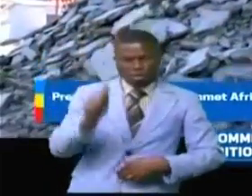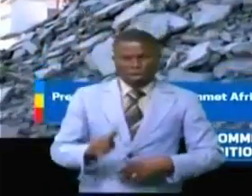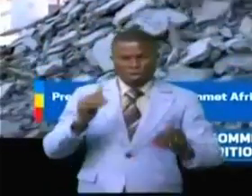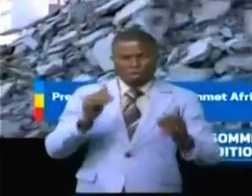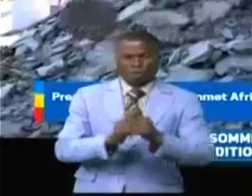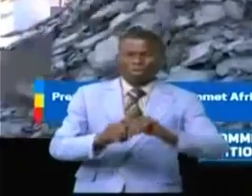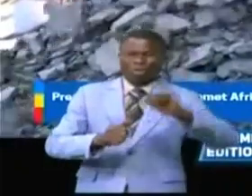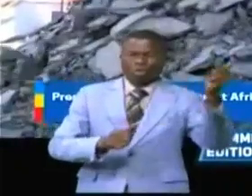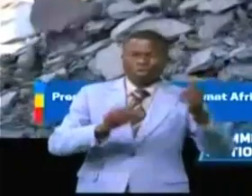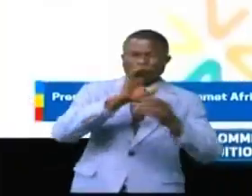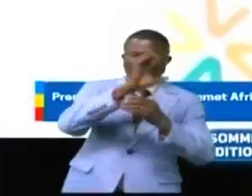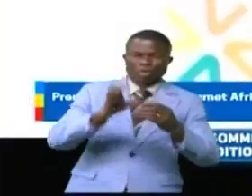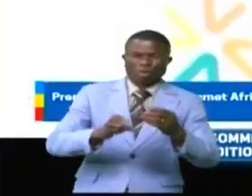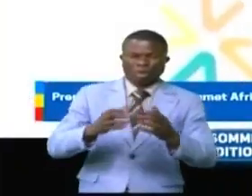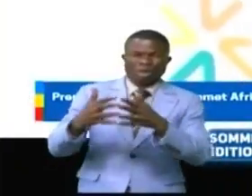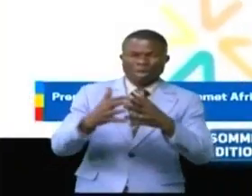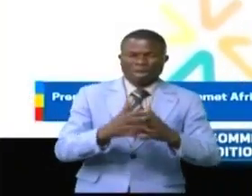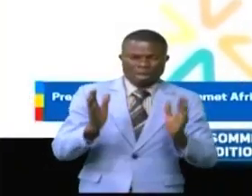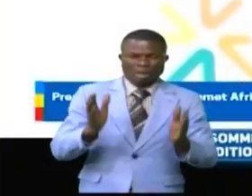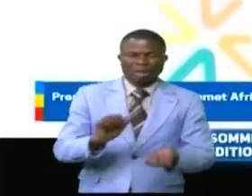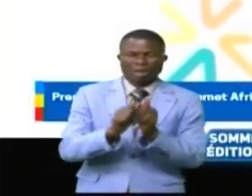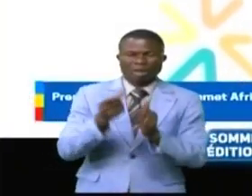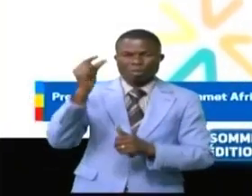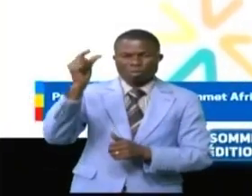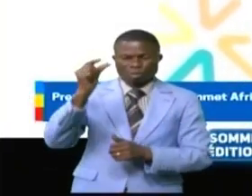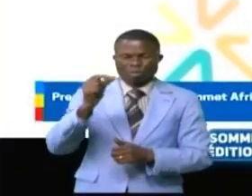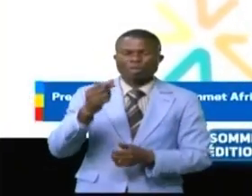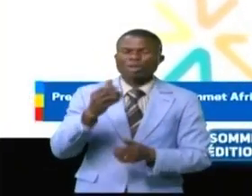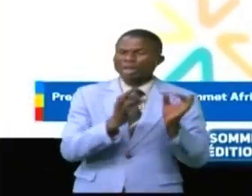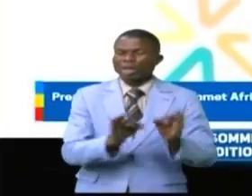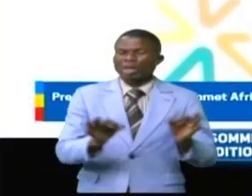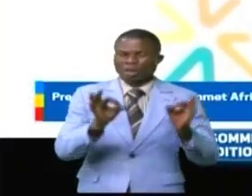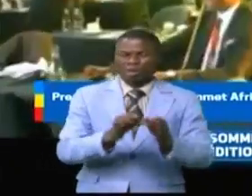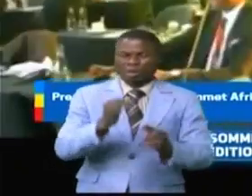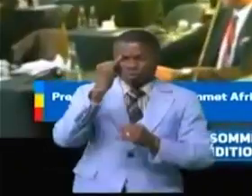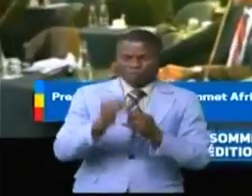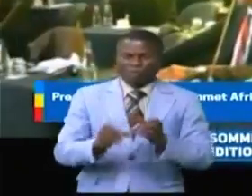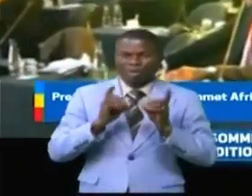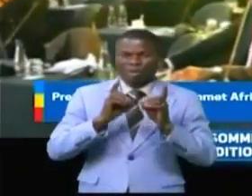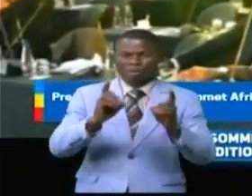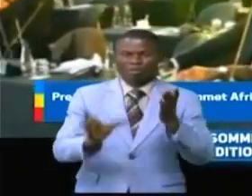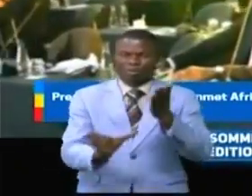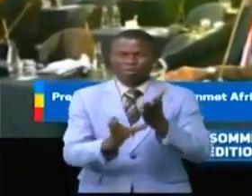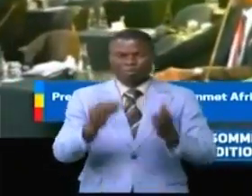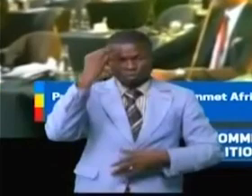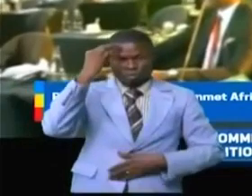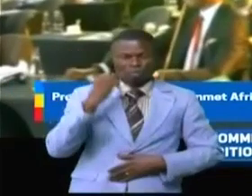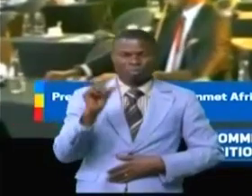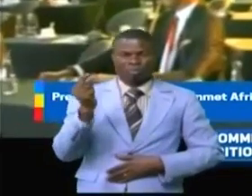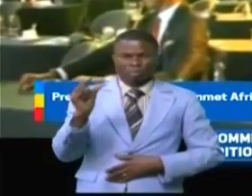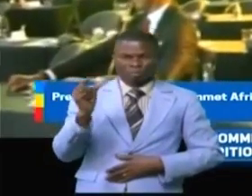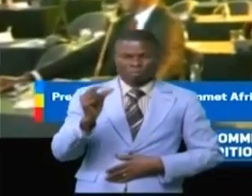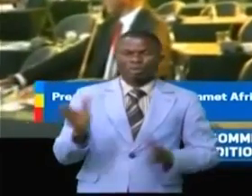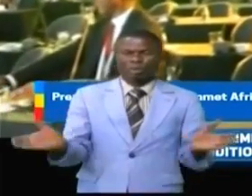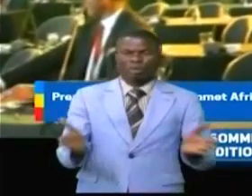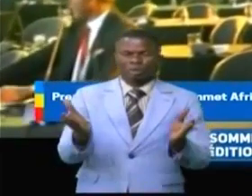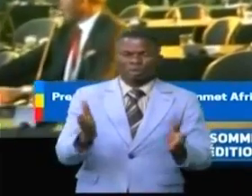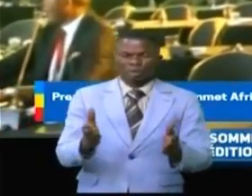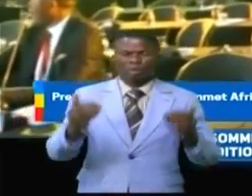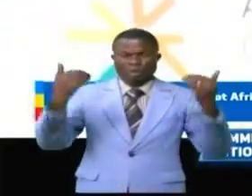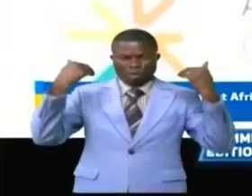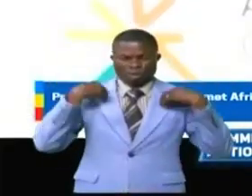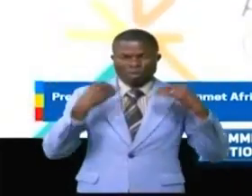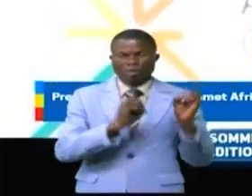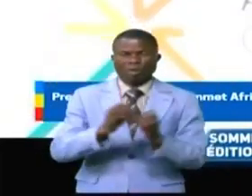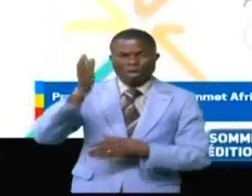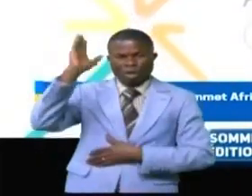des autres continents concernant les minéraux dits critiques. Pour clore son propos, le vice-ministre des Mines a encouragé les organisateurs